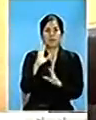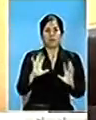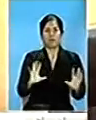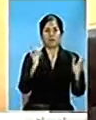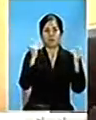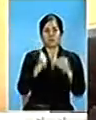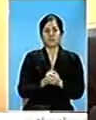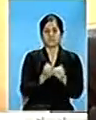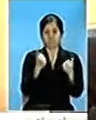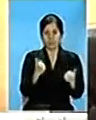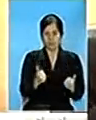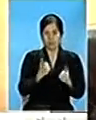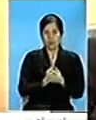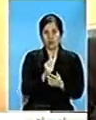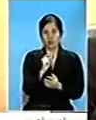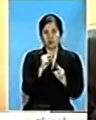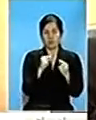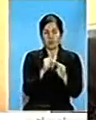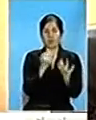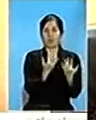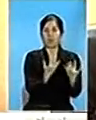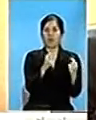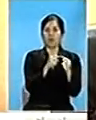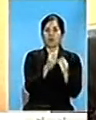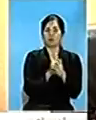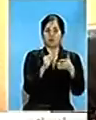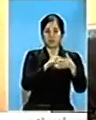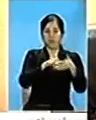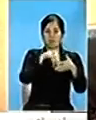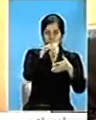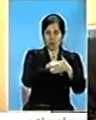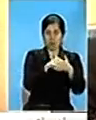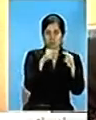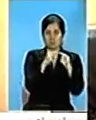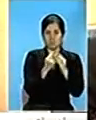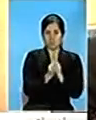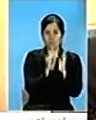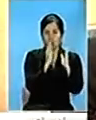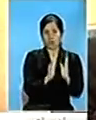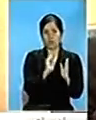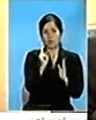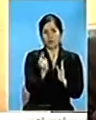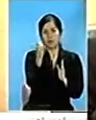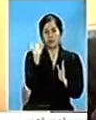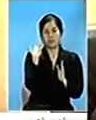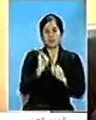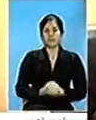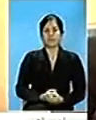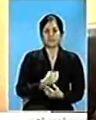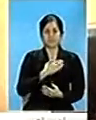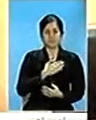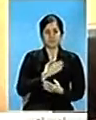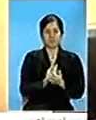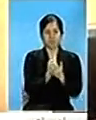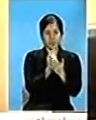นี้เป็นช่วงการสรรหาสมาชิกสภาพัฒนาการเมืองชุดใหม่ดิฉันมาในฐาน